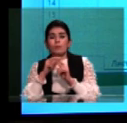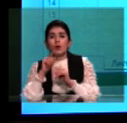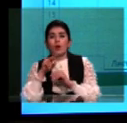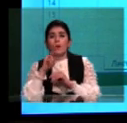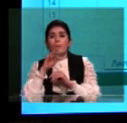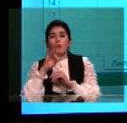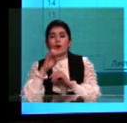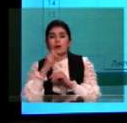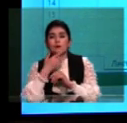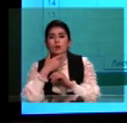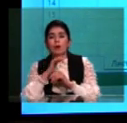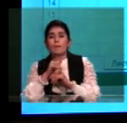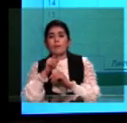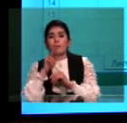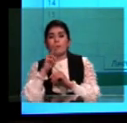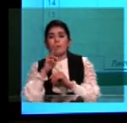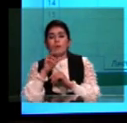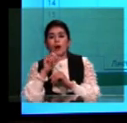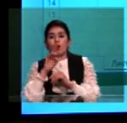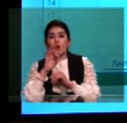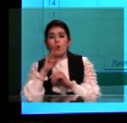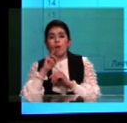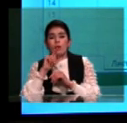программа потребует пароль.